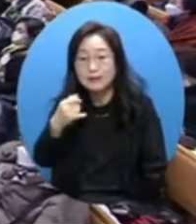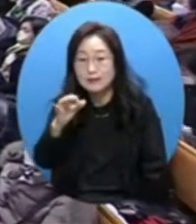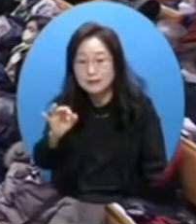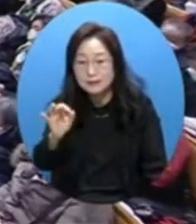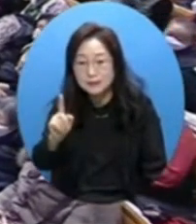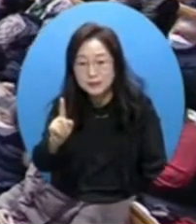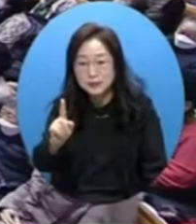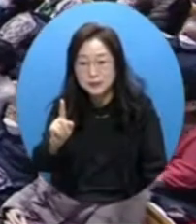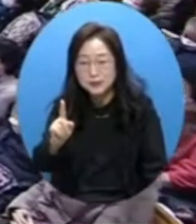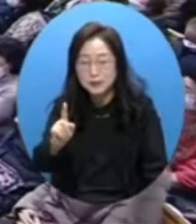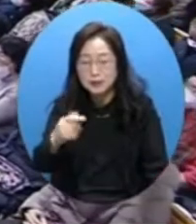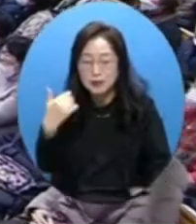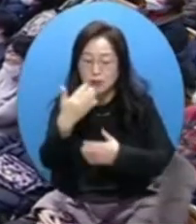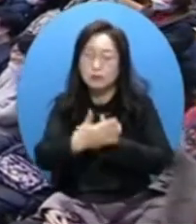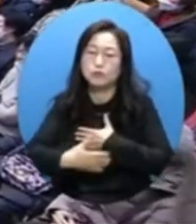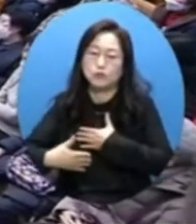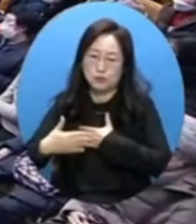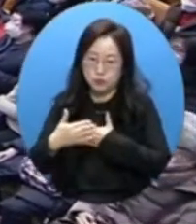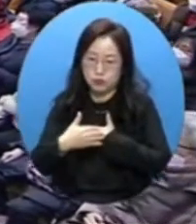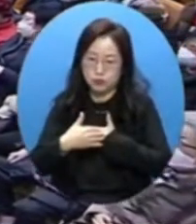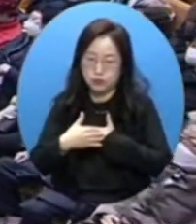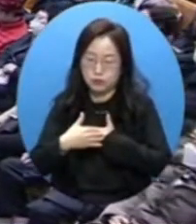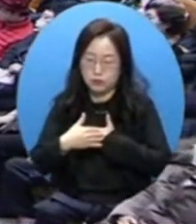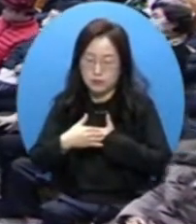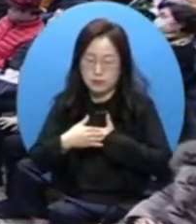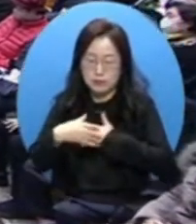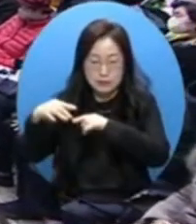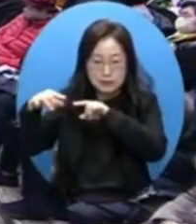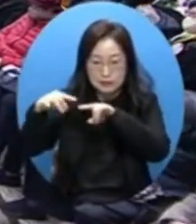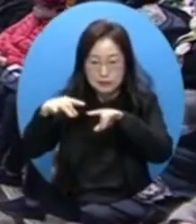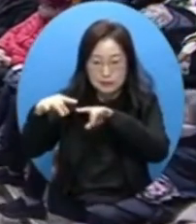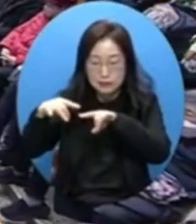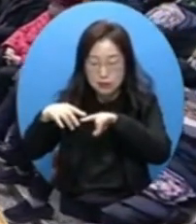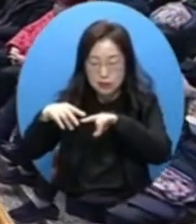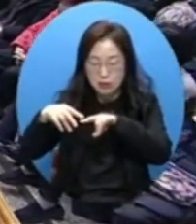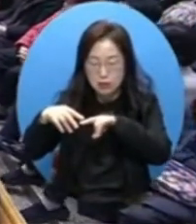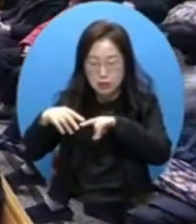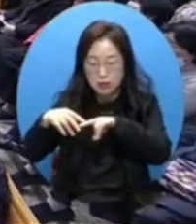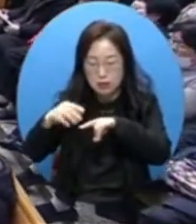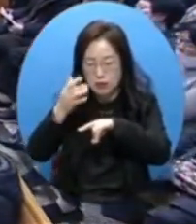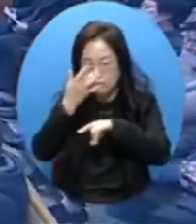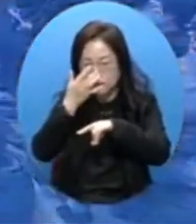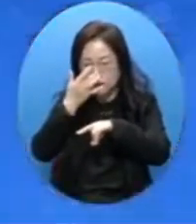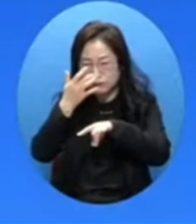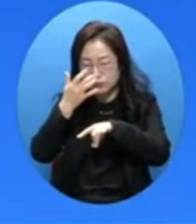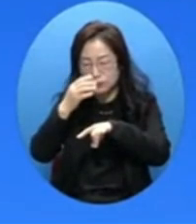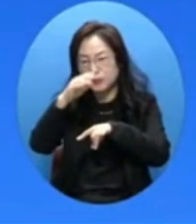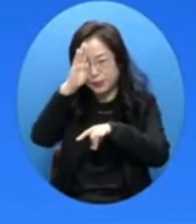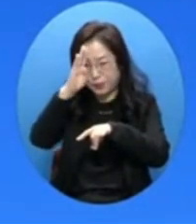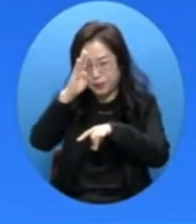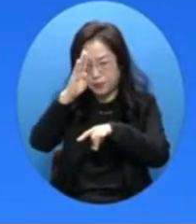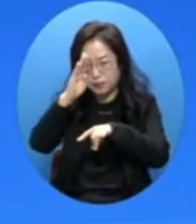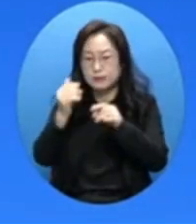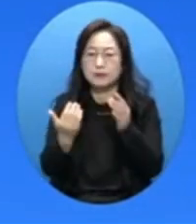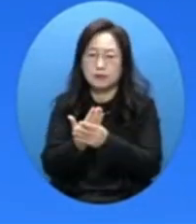의학적으로 몸이 신경이 마비되어가는 그런 병인데